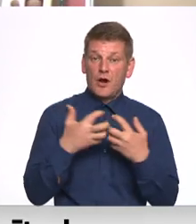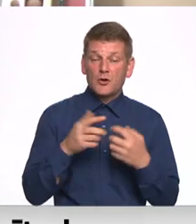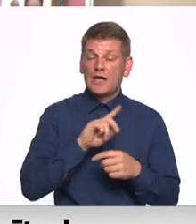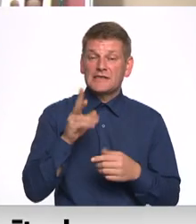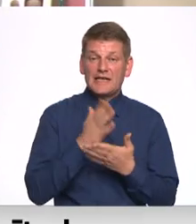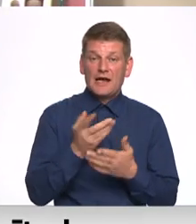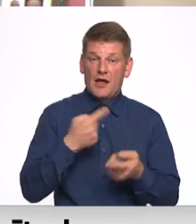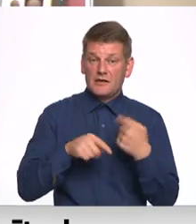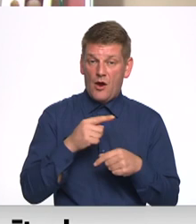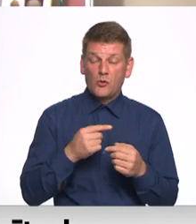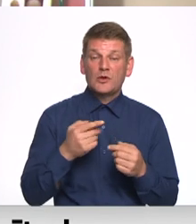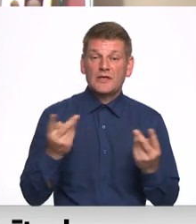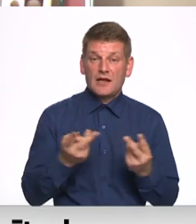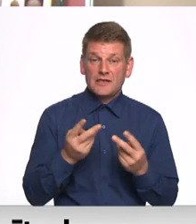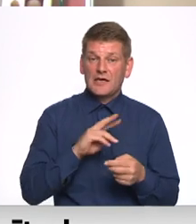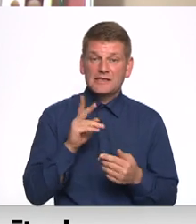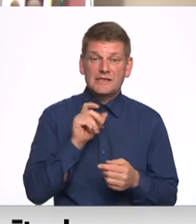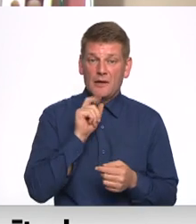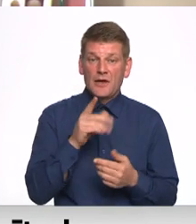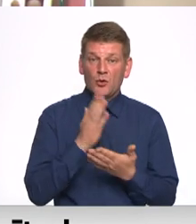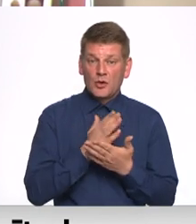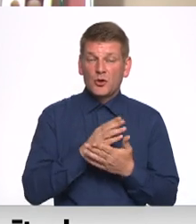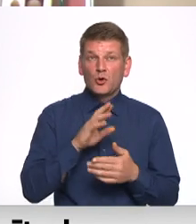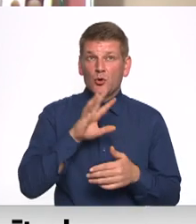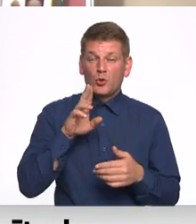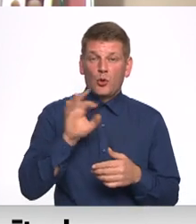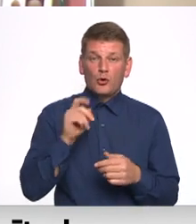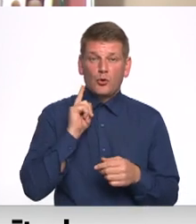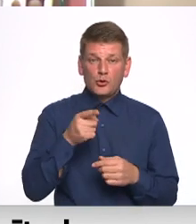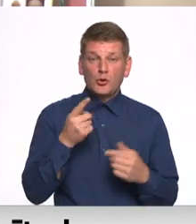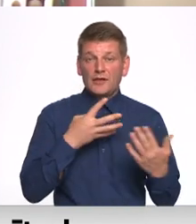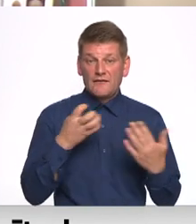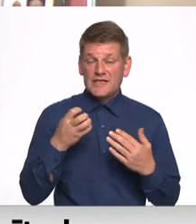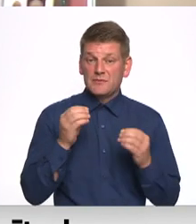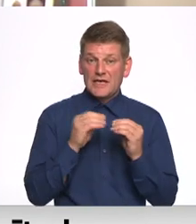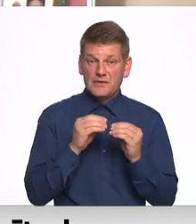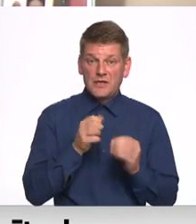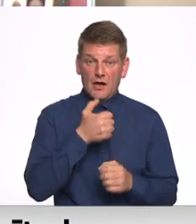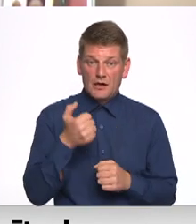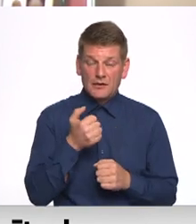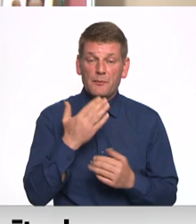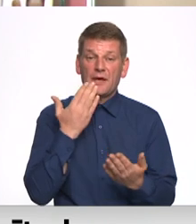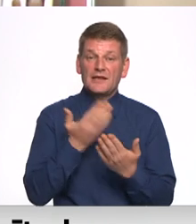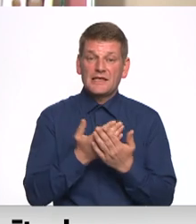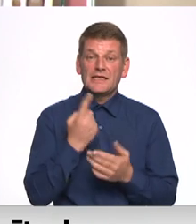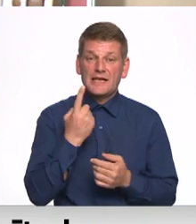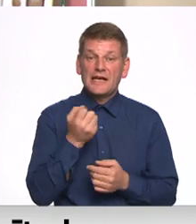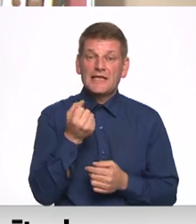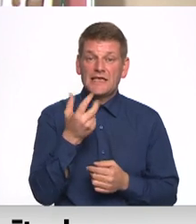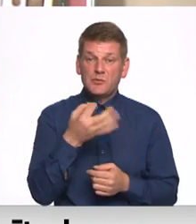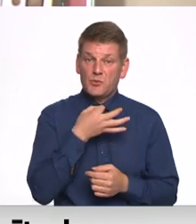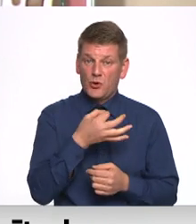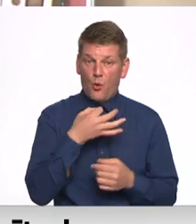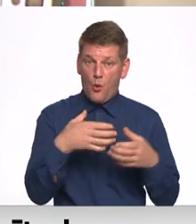atjaunot tā tradīcija, kas nebija notikusi jau no 1910. Gada, pieteicās tikai 13